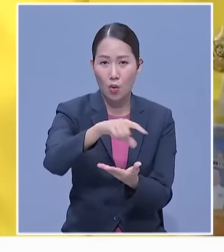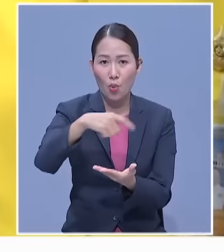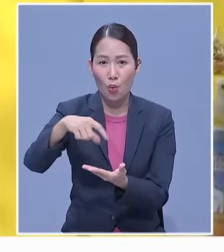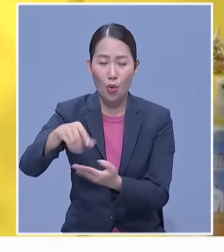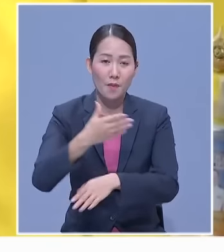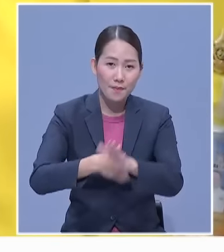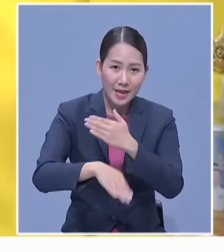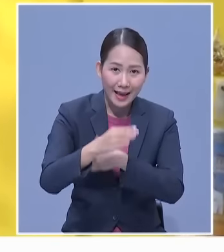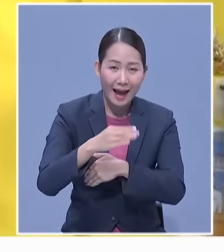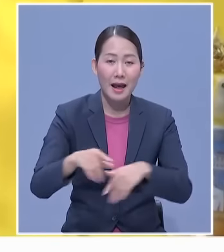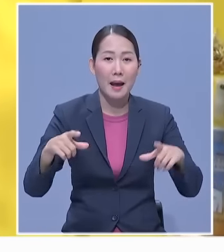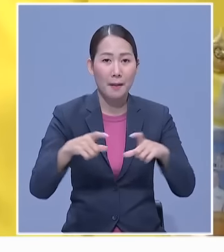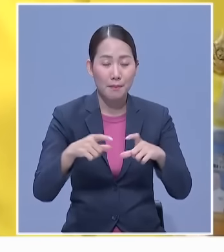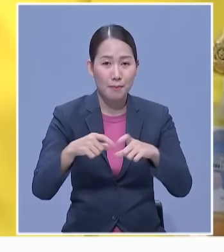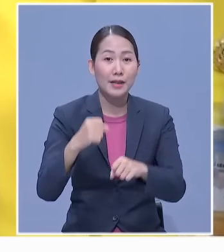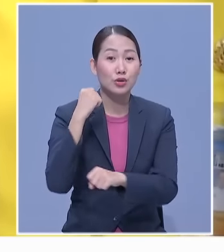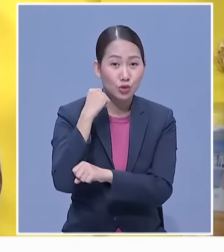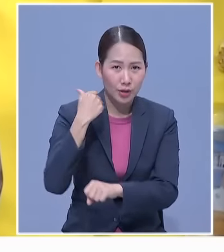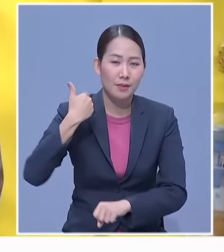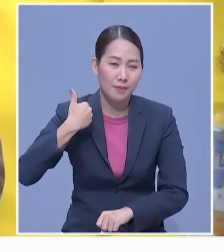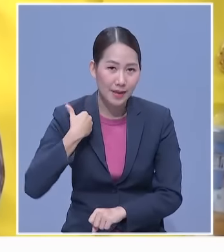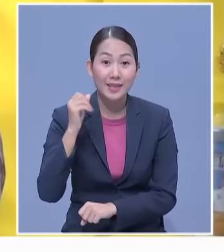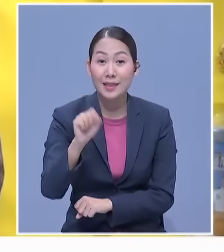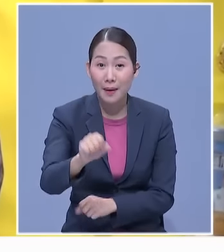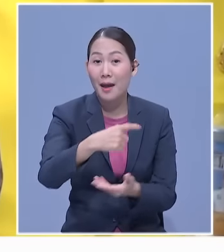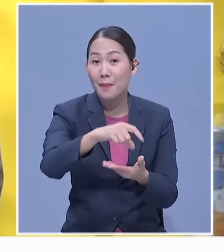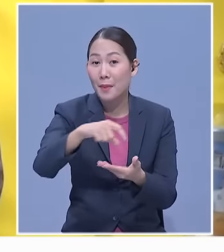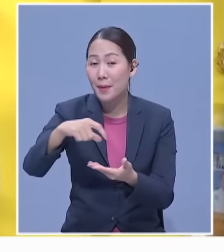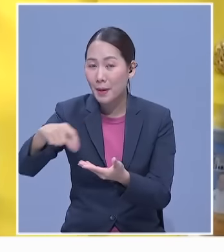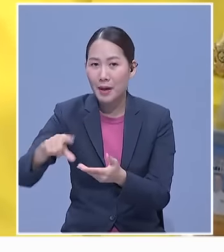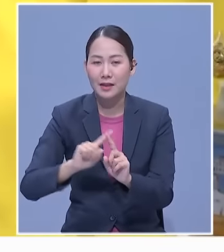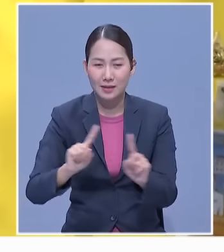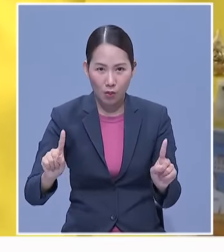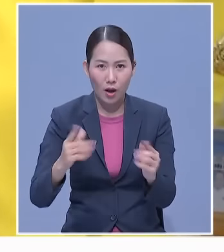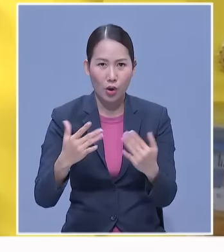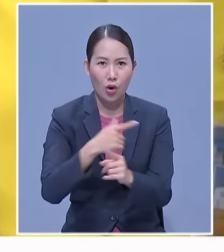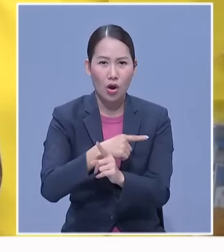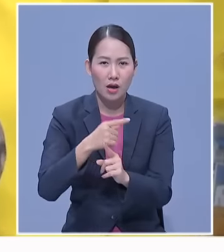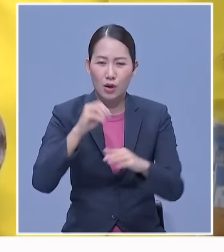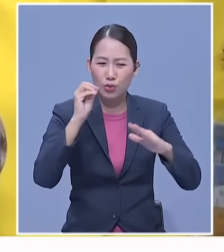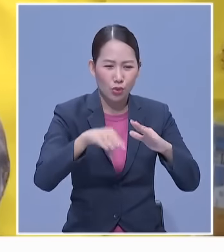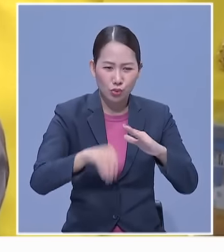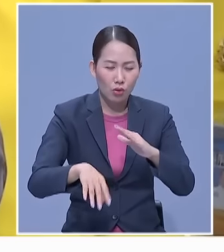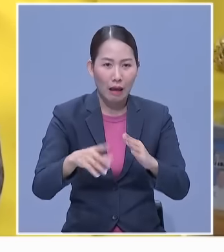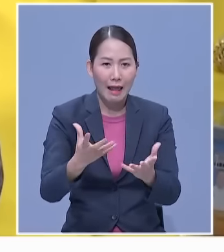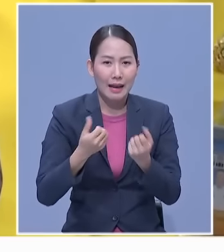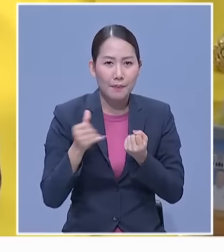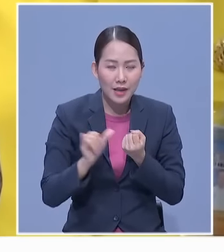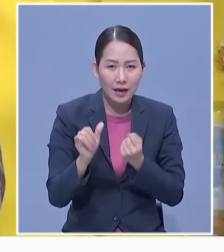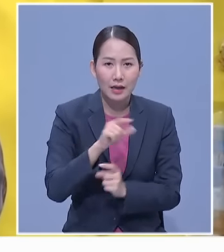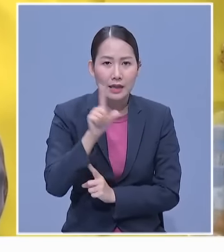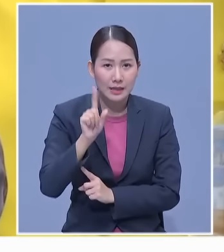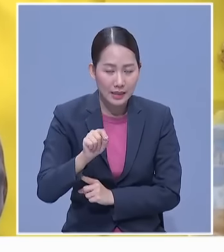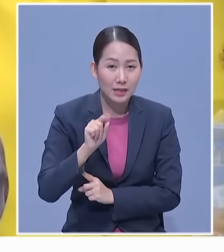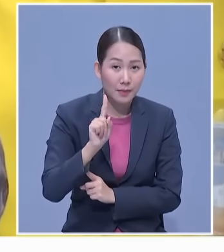ก็ทยอยโอนไปแล้วทั้งนี้จะมีการโอนเพิ่มอีก 2รอบคือ 21พฤศจิกายนและ 21ธันวาคมนี้นะคะ